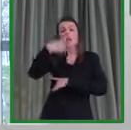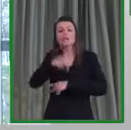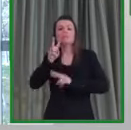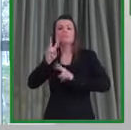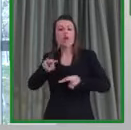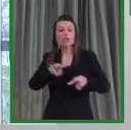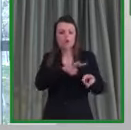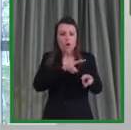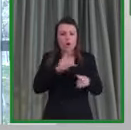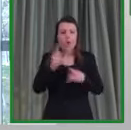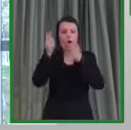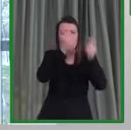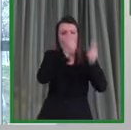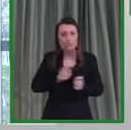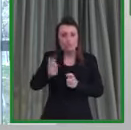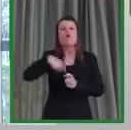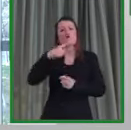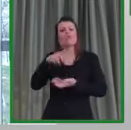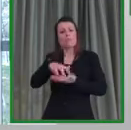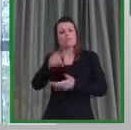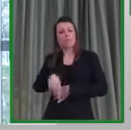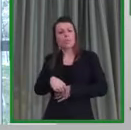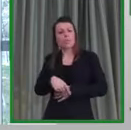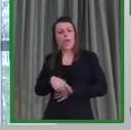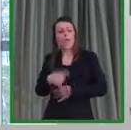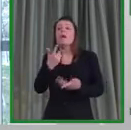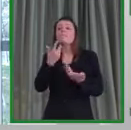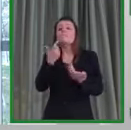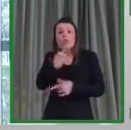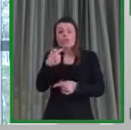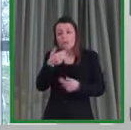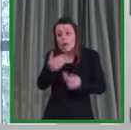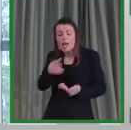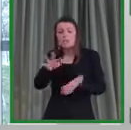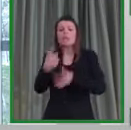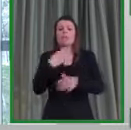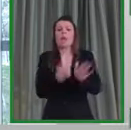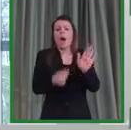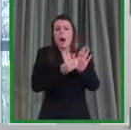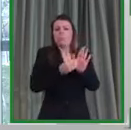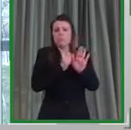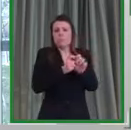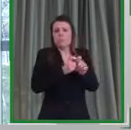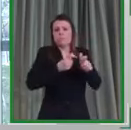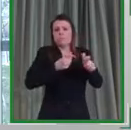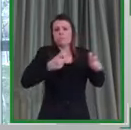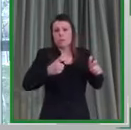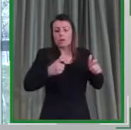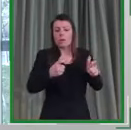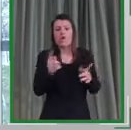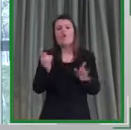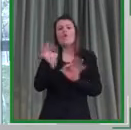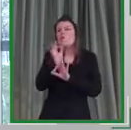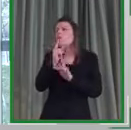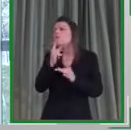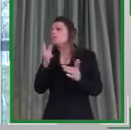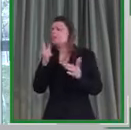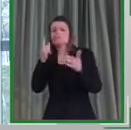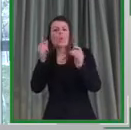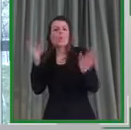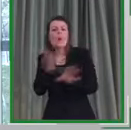anche nelle implementazioni della nostra asp e poi qualsiasi misura è volta alla protezione